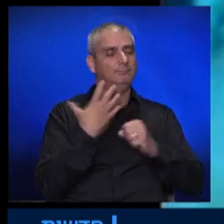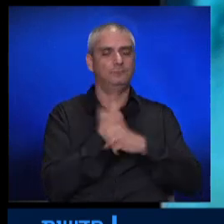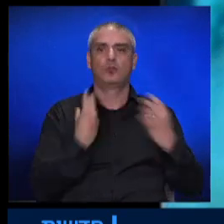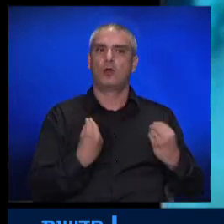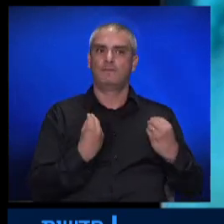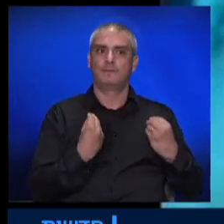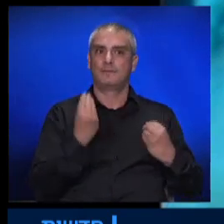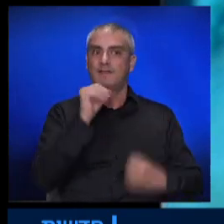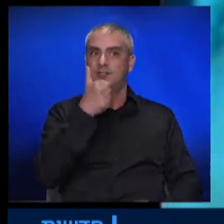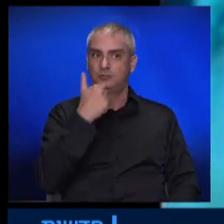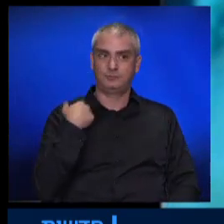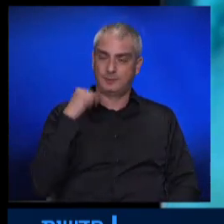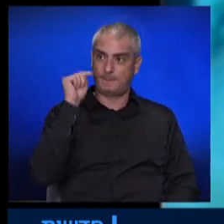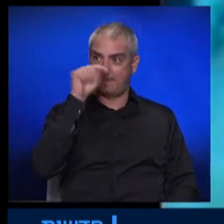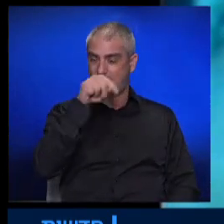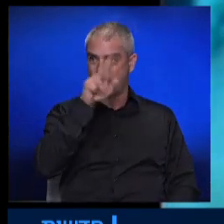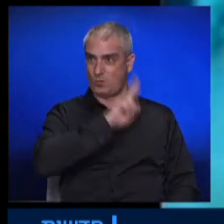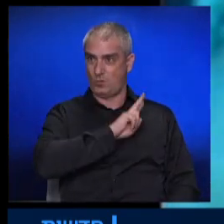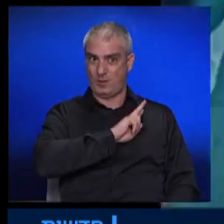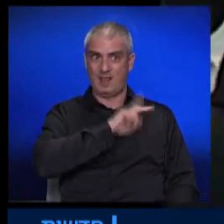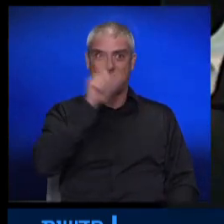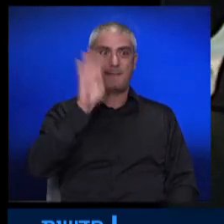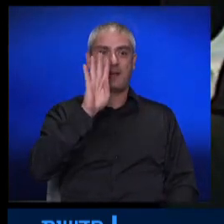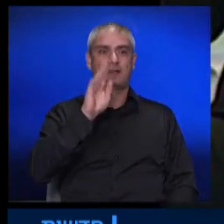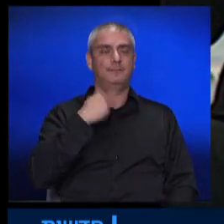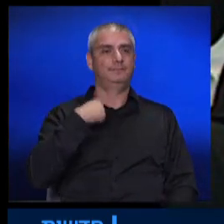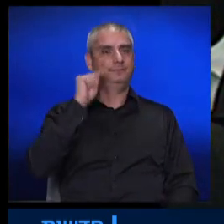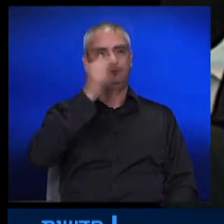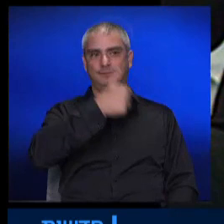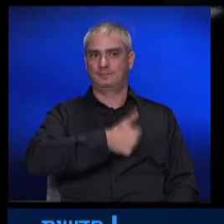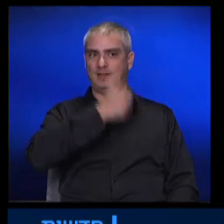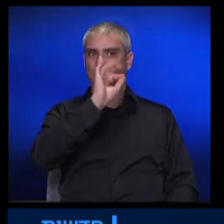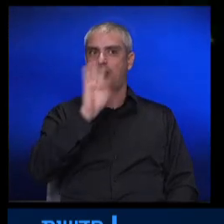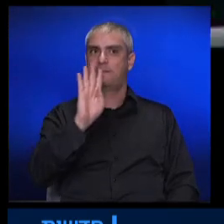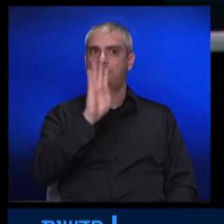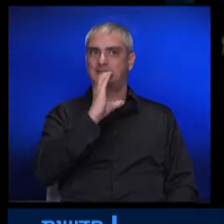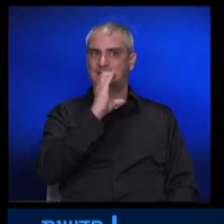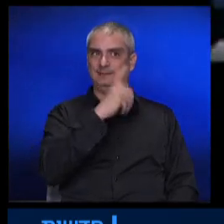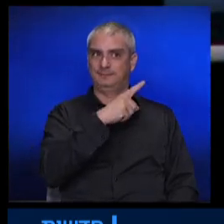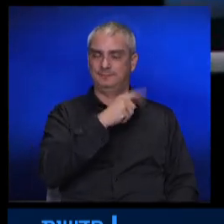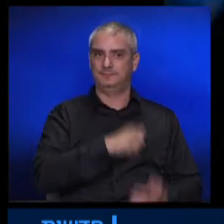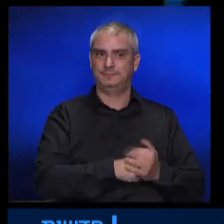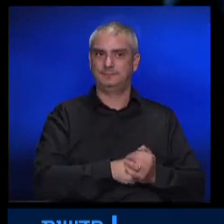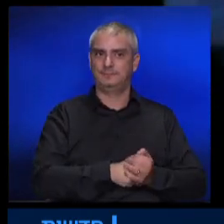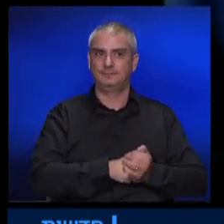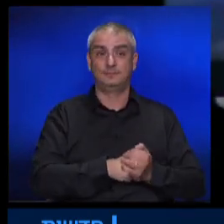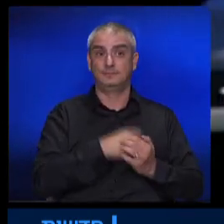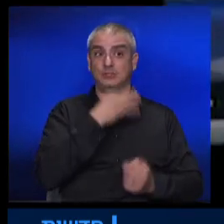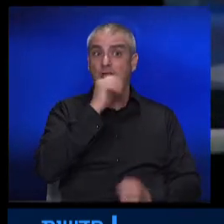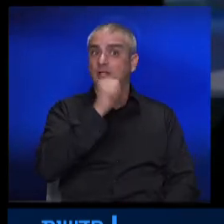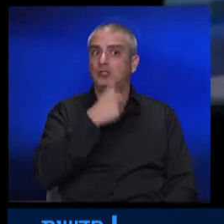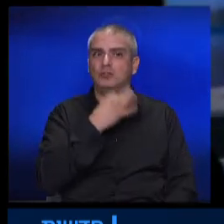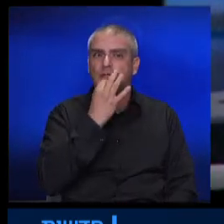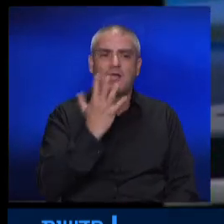כשהגענו לבירמינגהם, אני ניגשתי למנהלת של ה-BBC, ושאלה הראשונה ששאלתי אותה, מאיפה עולים